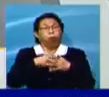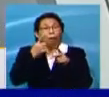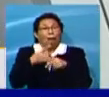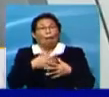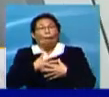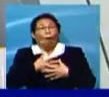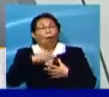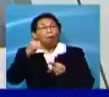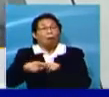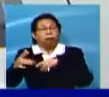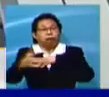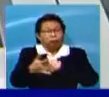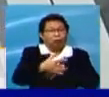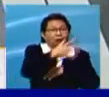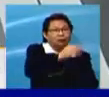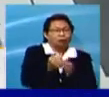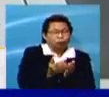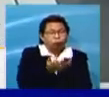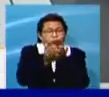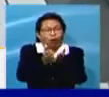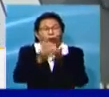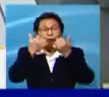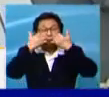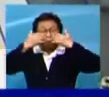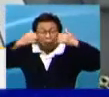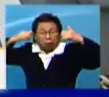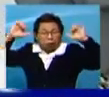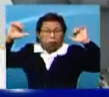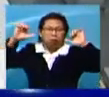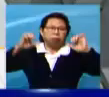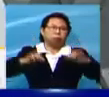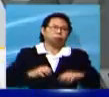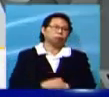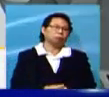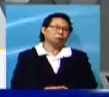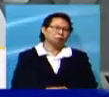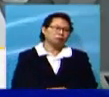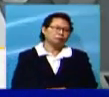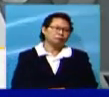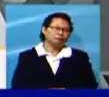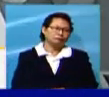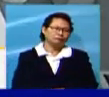teknologi aset-aset pertahanan yang cukup canggih dan juga terkini.